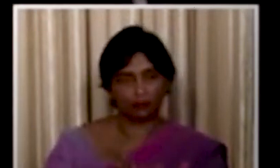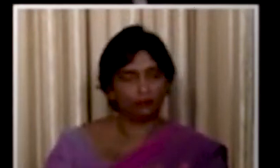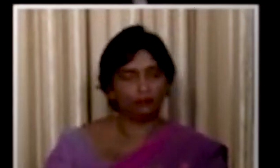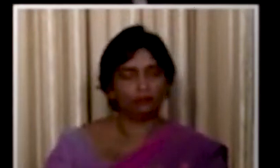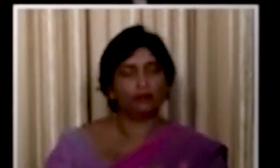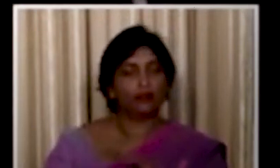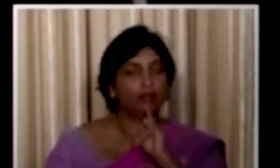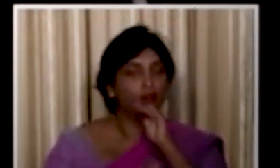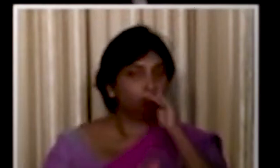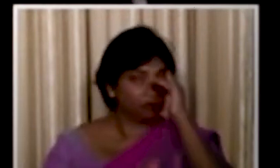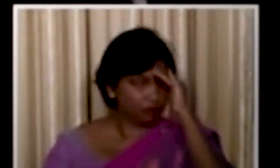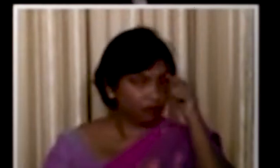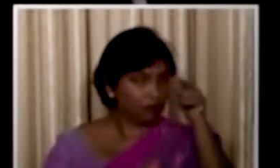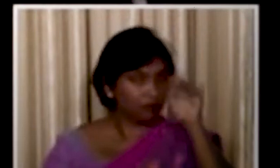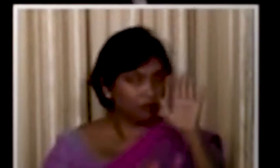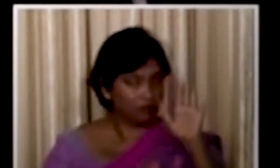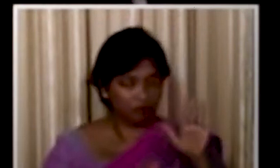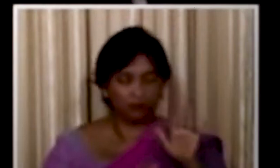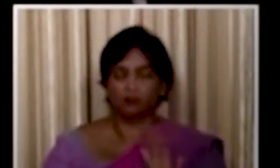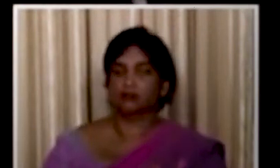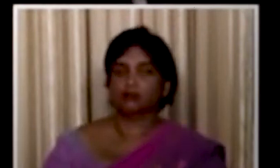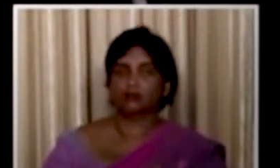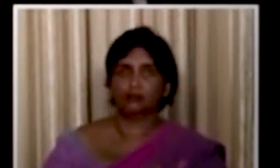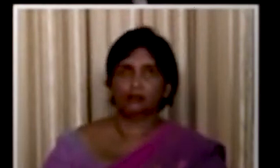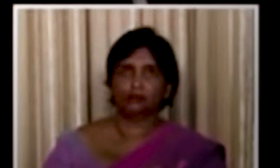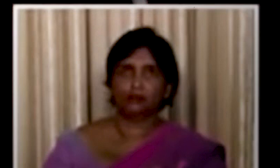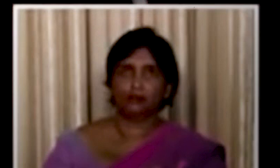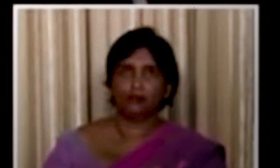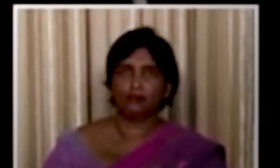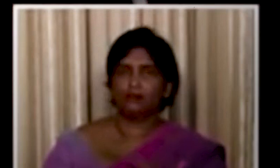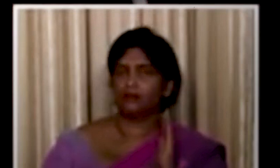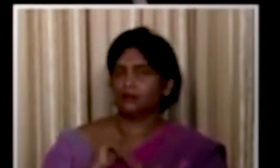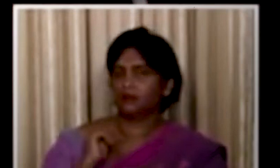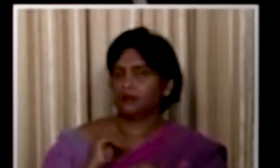சபாநாயகருடைய செயல்பாடு இதில் மிகவும் காத்திரமாக இருக்கிறது.